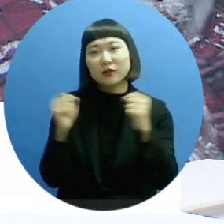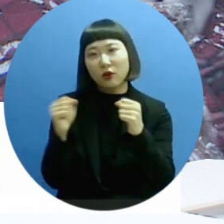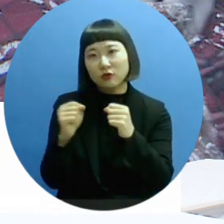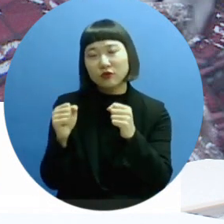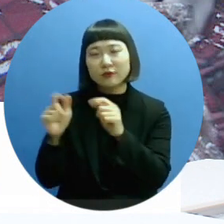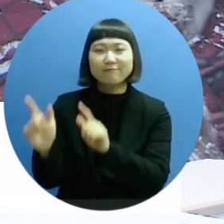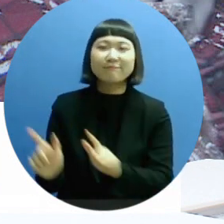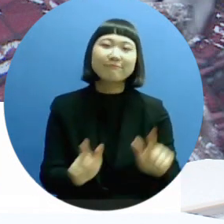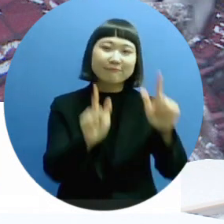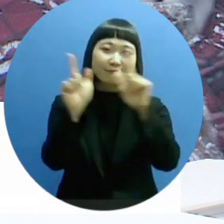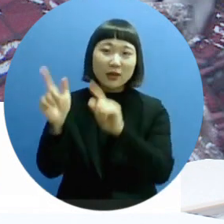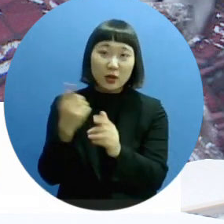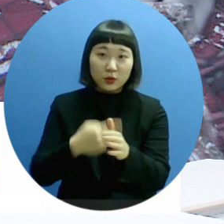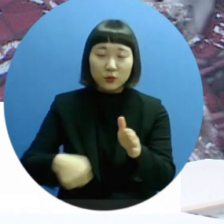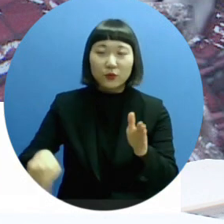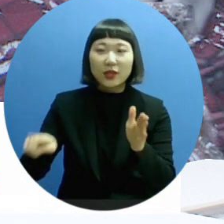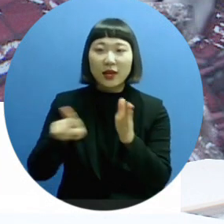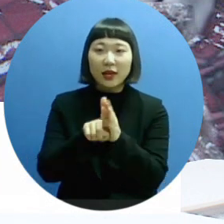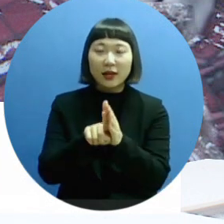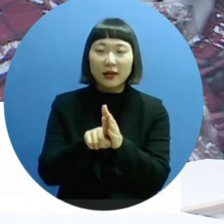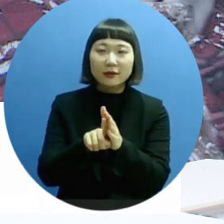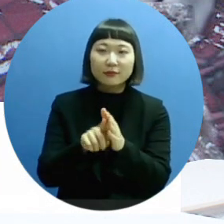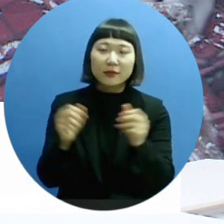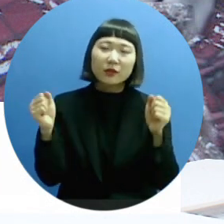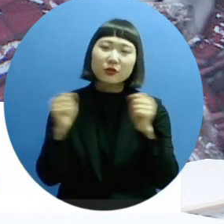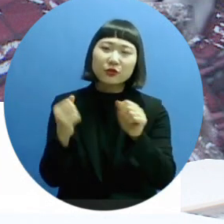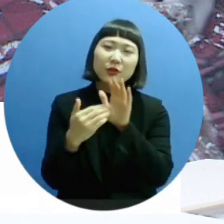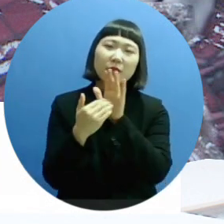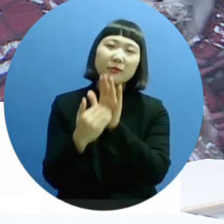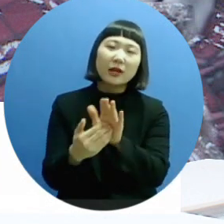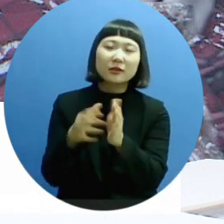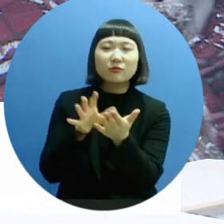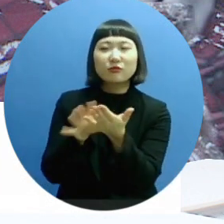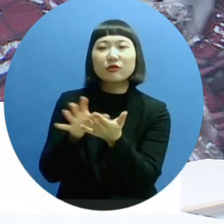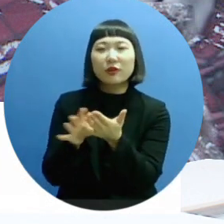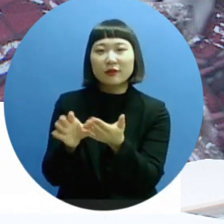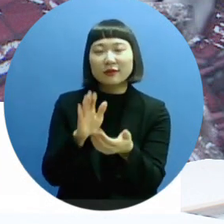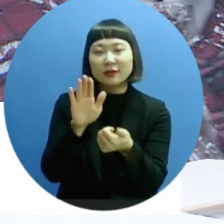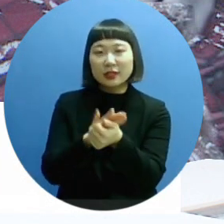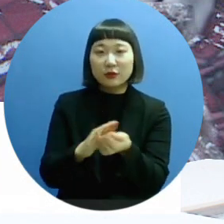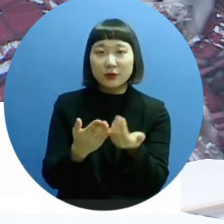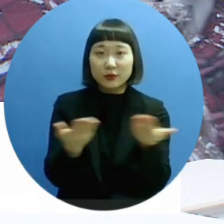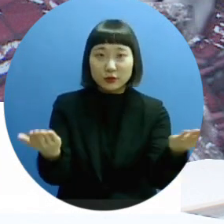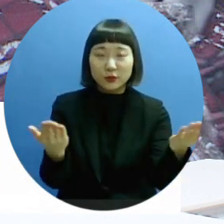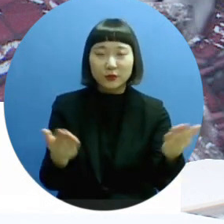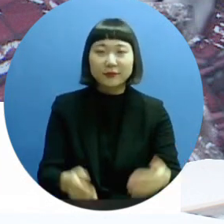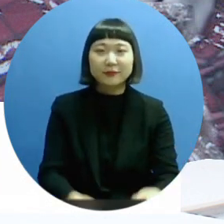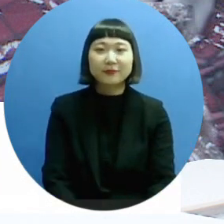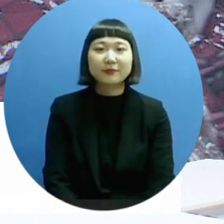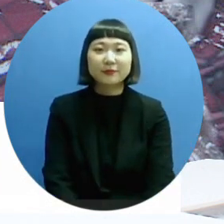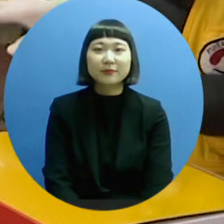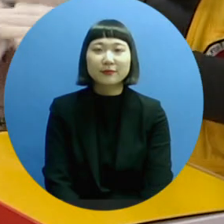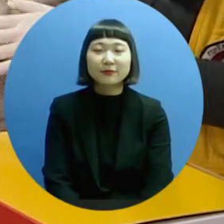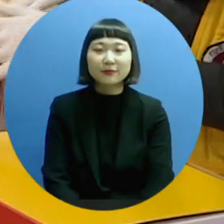뜻깊은 방한용품 지원 행사가 열렸습니다. 나눔 봉사 현장을 배상민 기자가 다녀왔습니다.